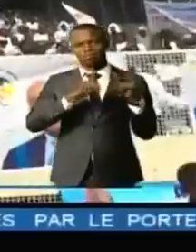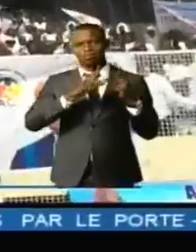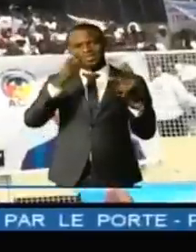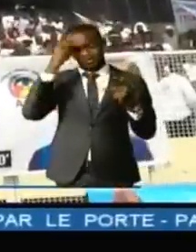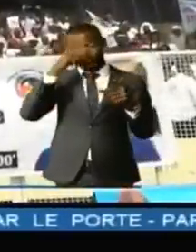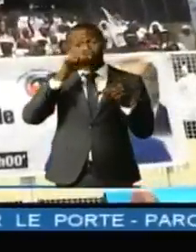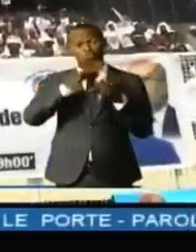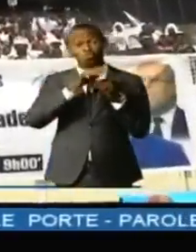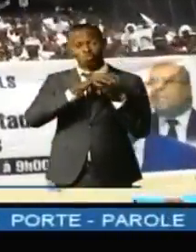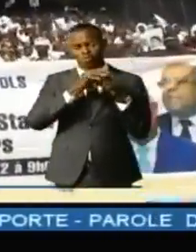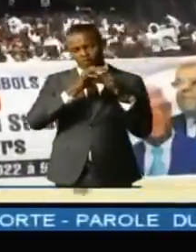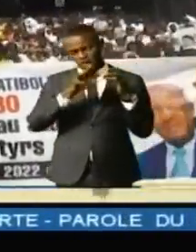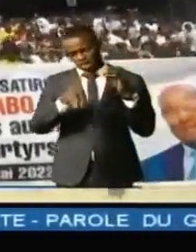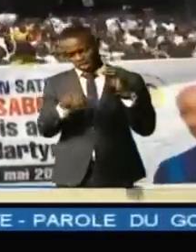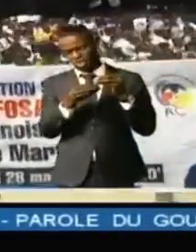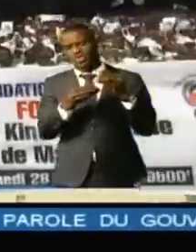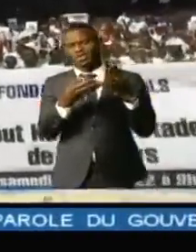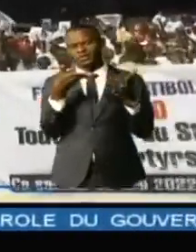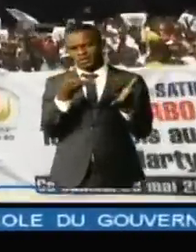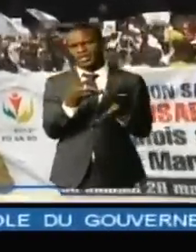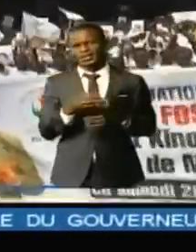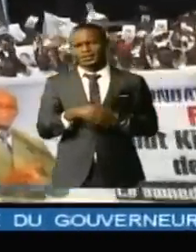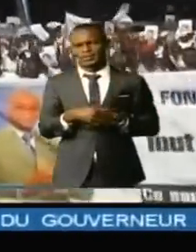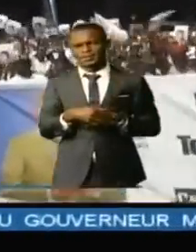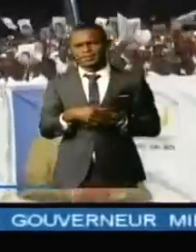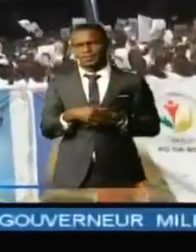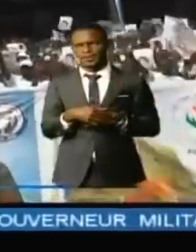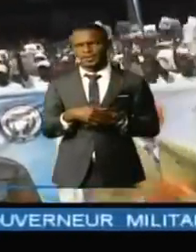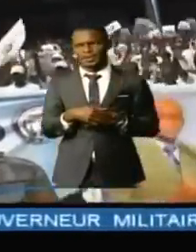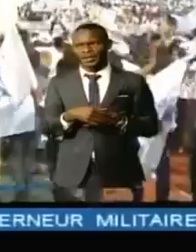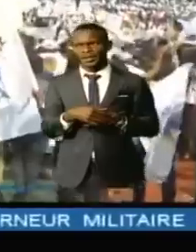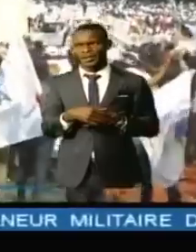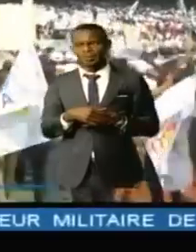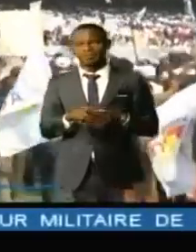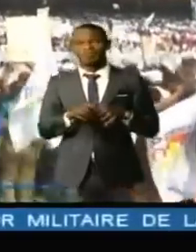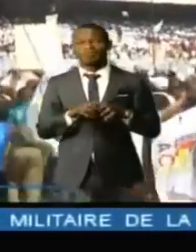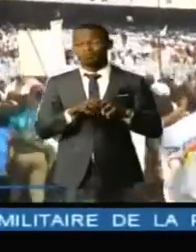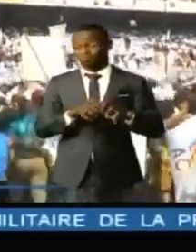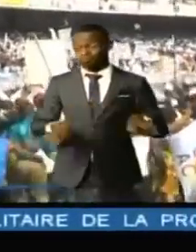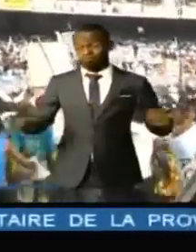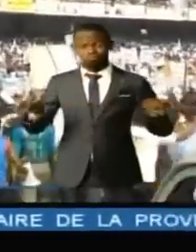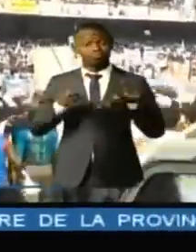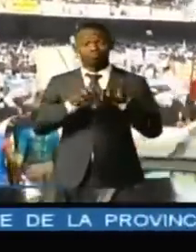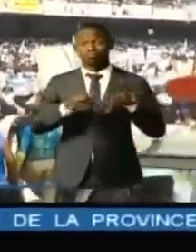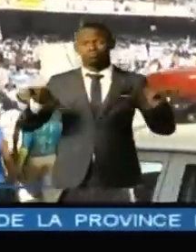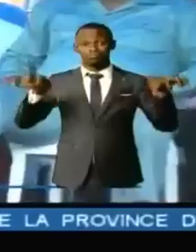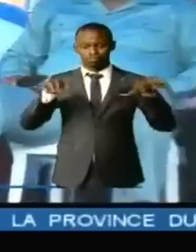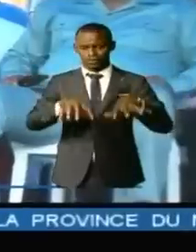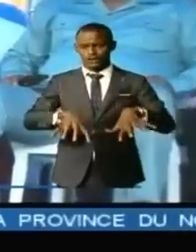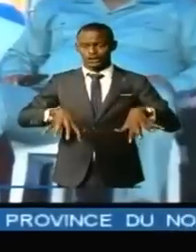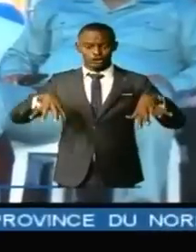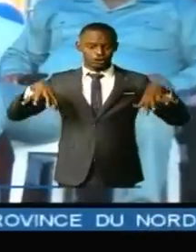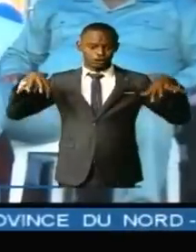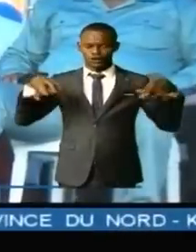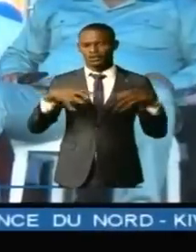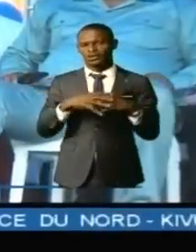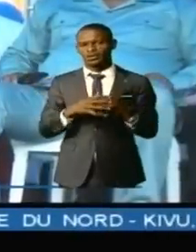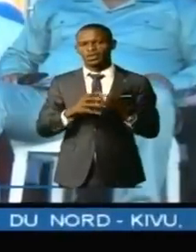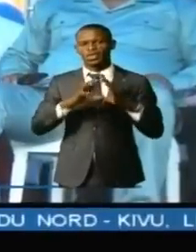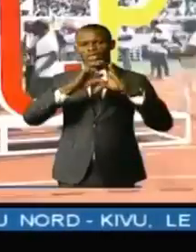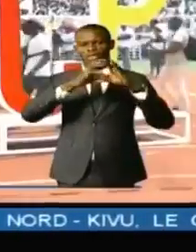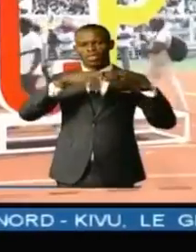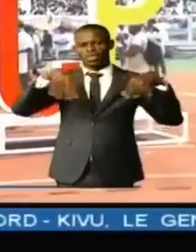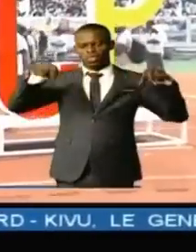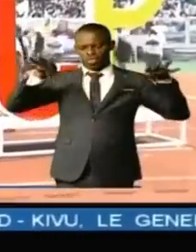rue. Organisation impeccable, accès dans les installations sportives dans le respect des normes protocolaires, les insignes du parti